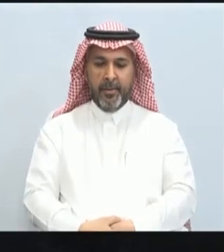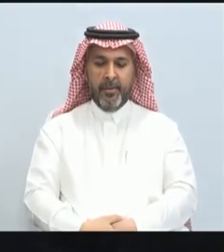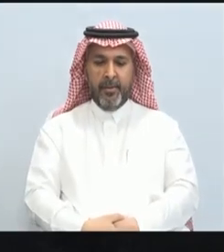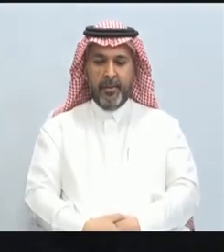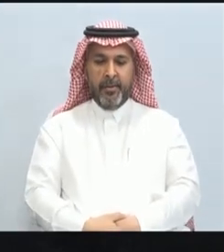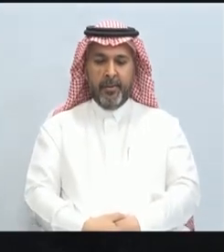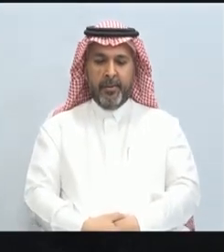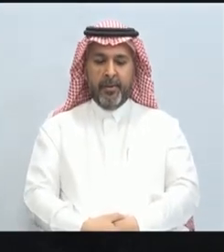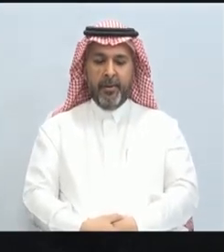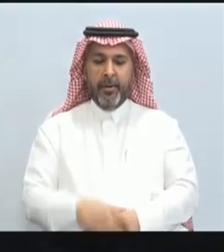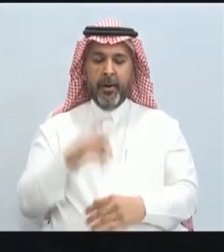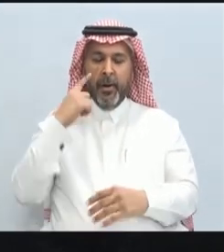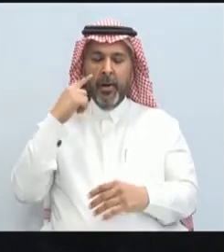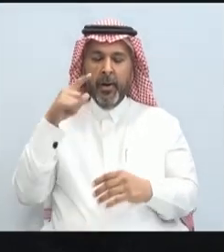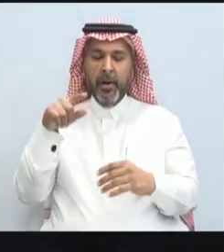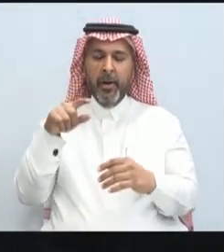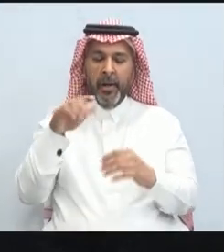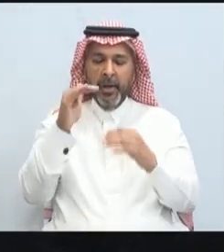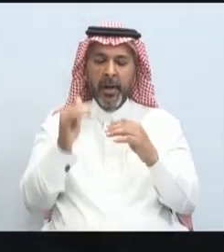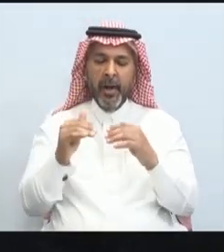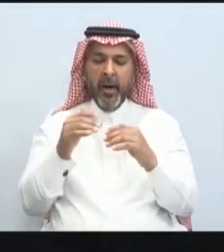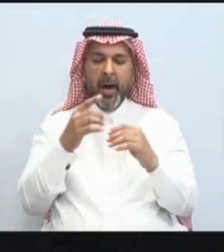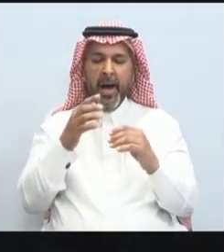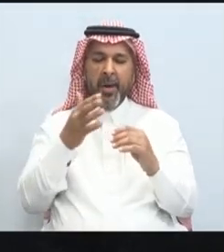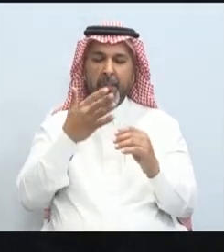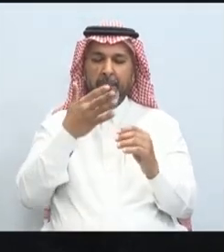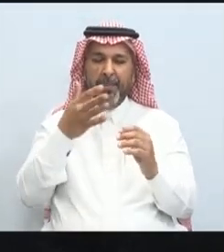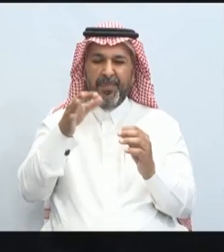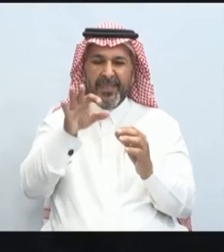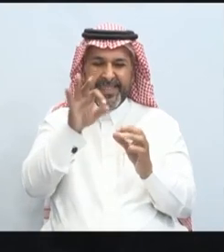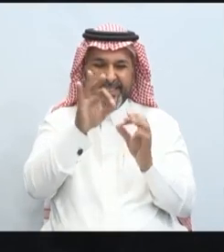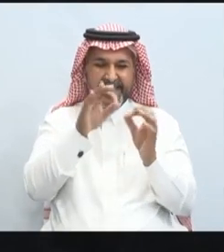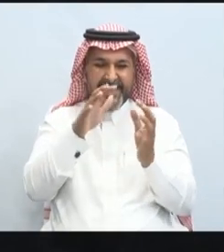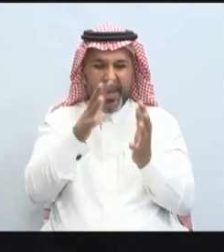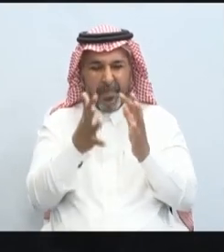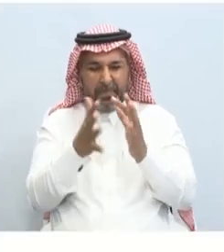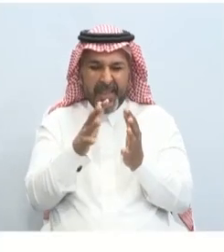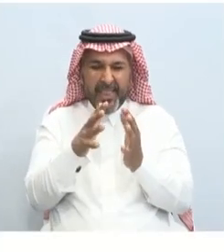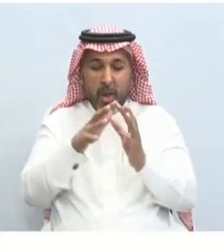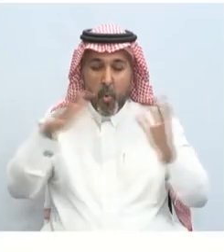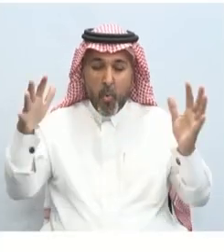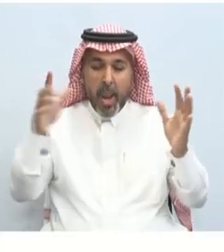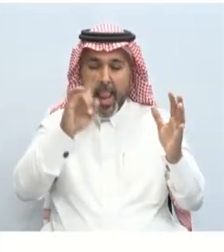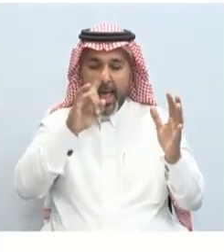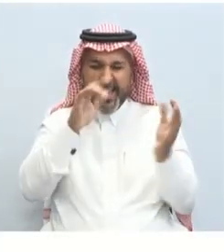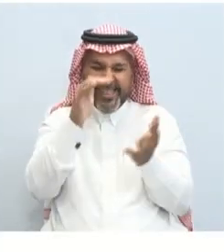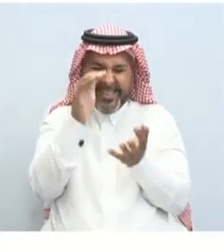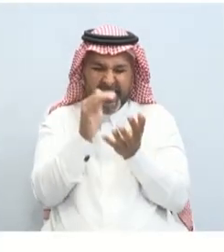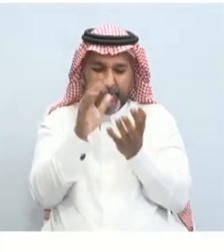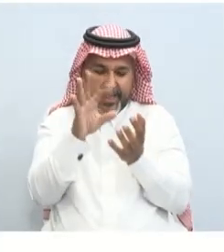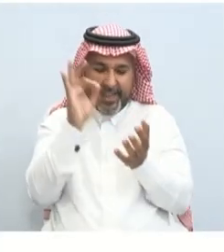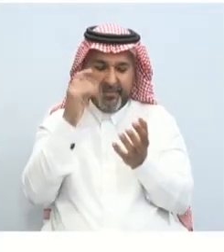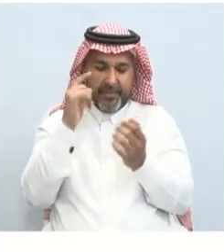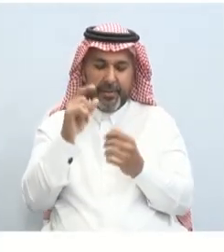عباقره بعض الطلاب اذا كليه لا بعض الطلاب جزئيه اذا جزئيه موجبه